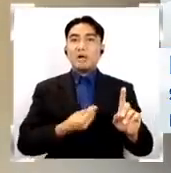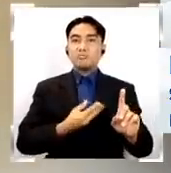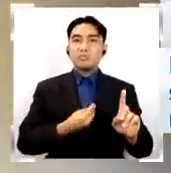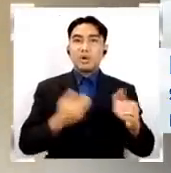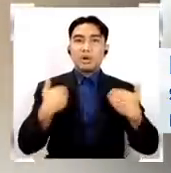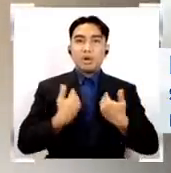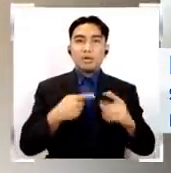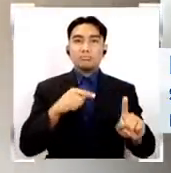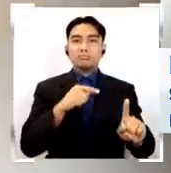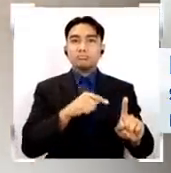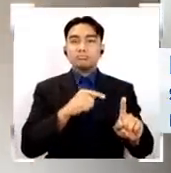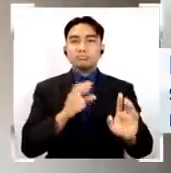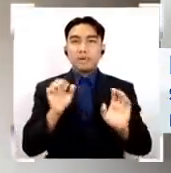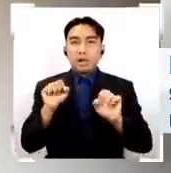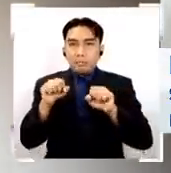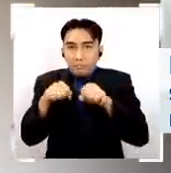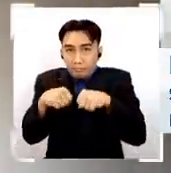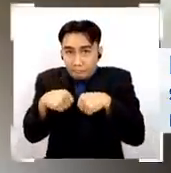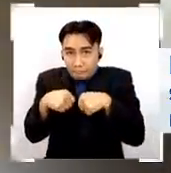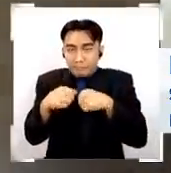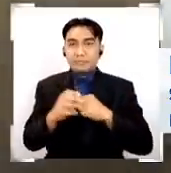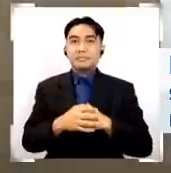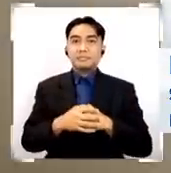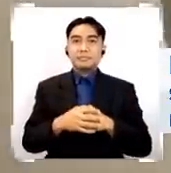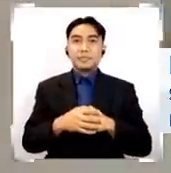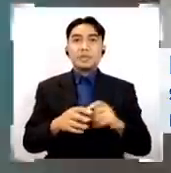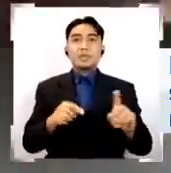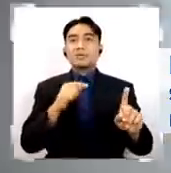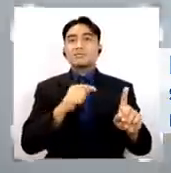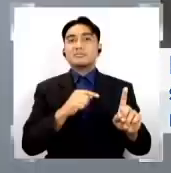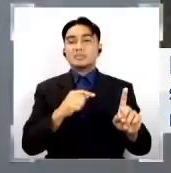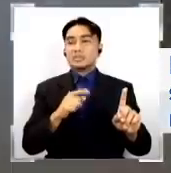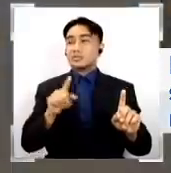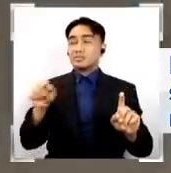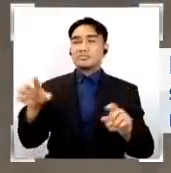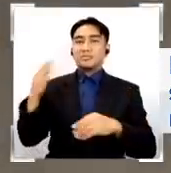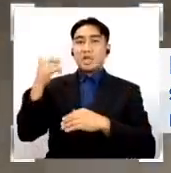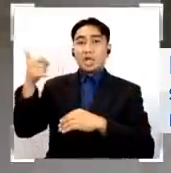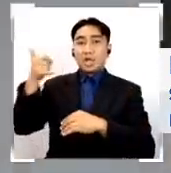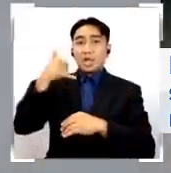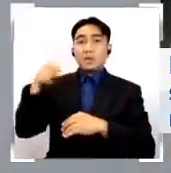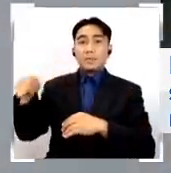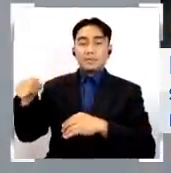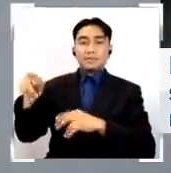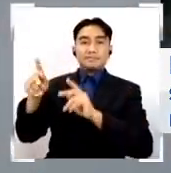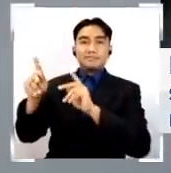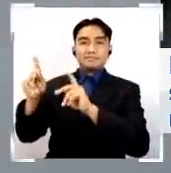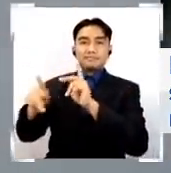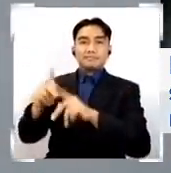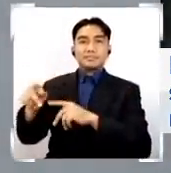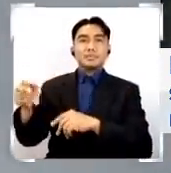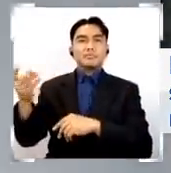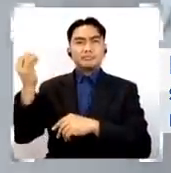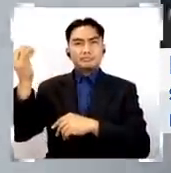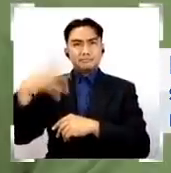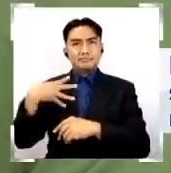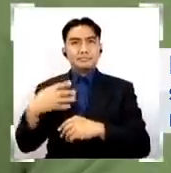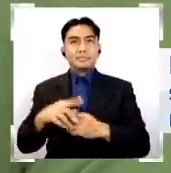mga taga-barangay, itinawag ito sa kanila ng isang residente. There was a commotion, dogs were barking, and they saw